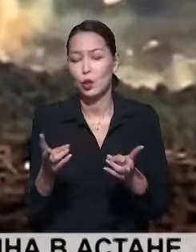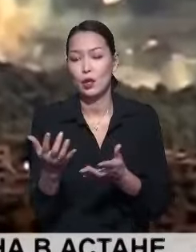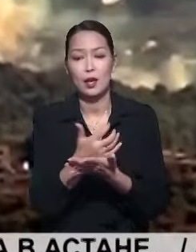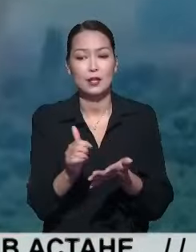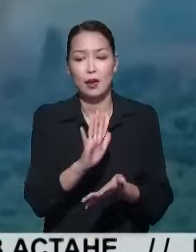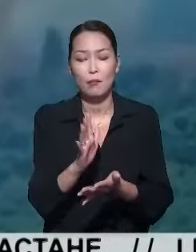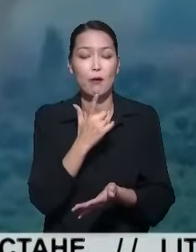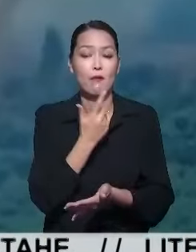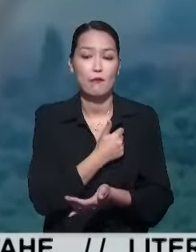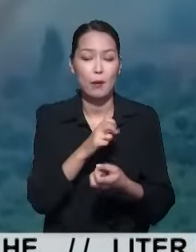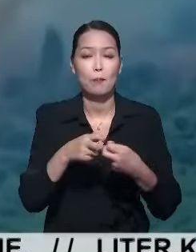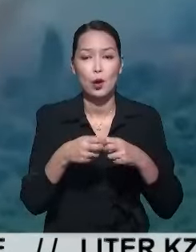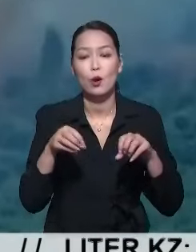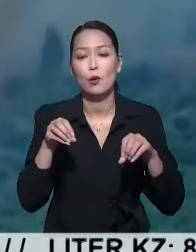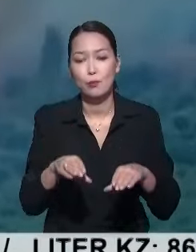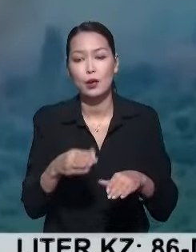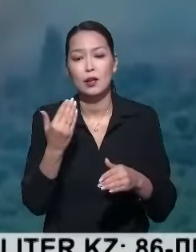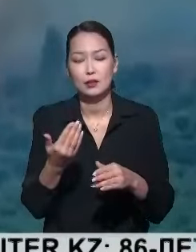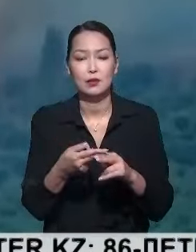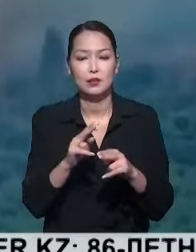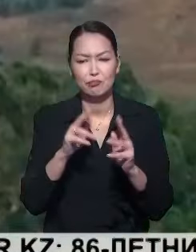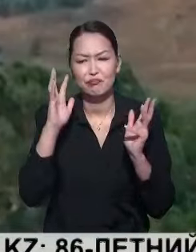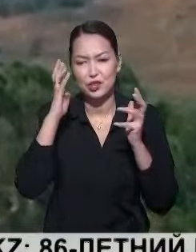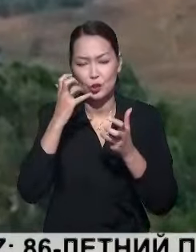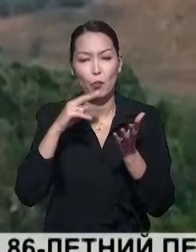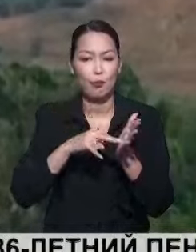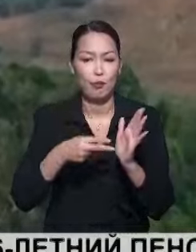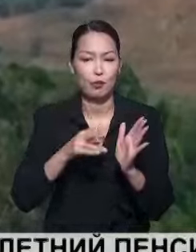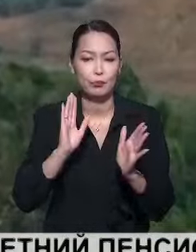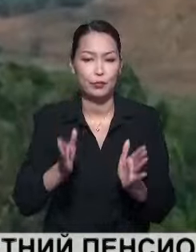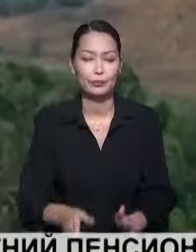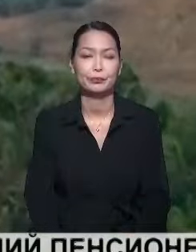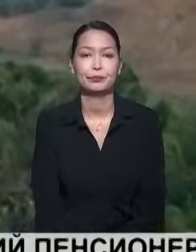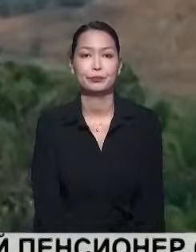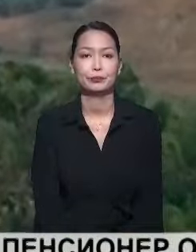силового решения проблемы рассматривается вполне серьезно. Анара Сюмбаева, Астана Таймс.